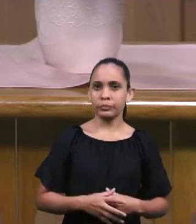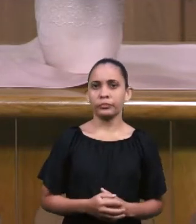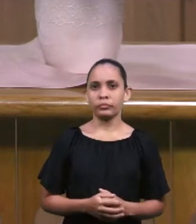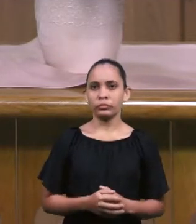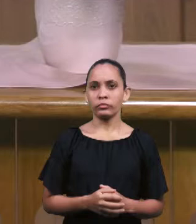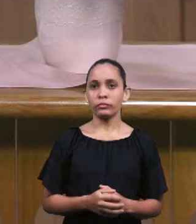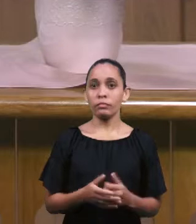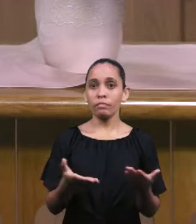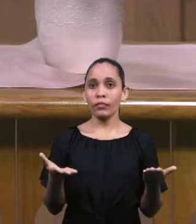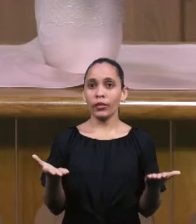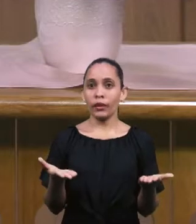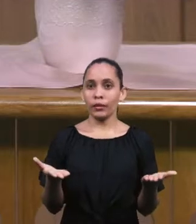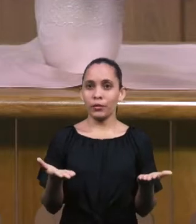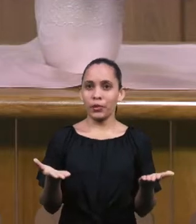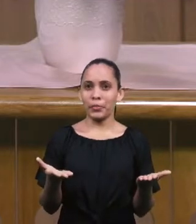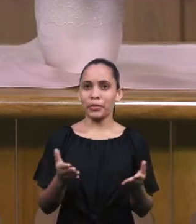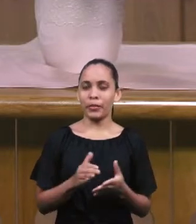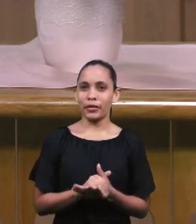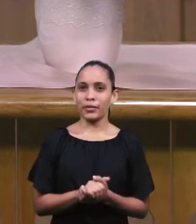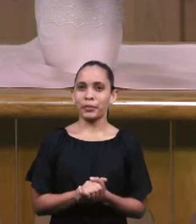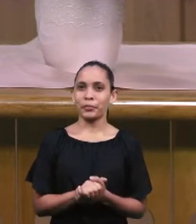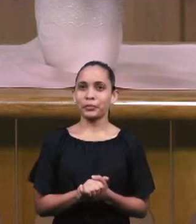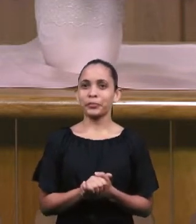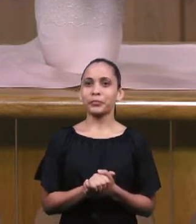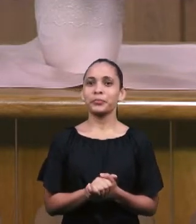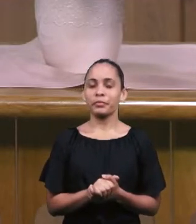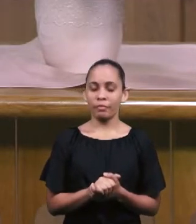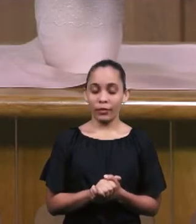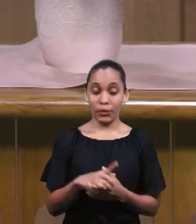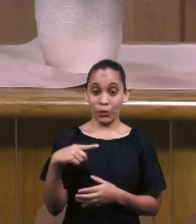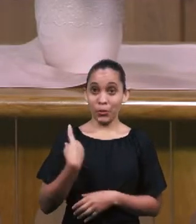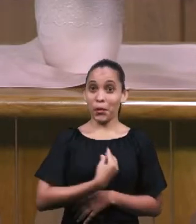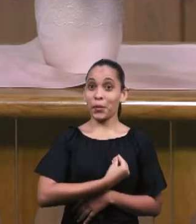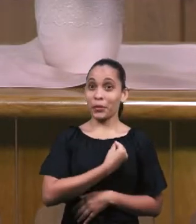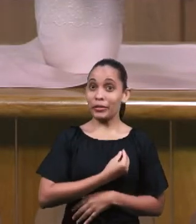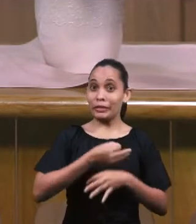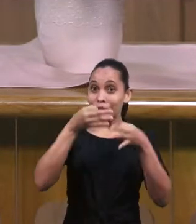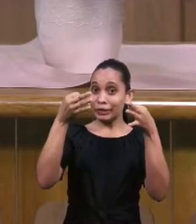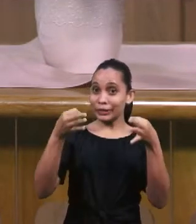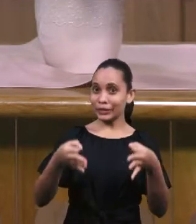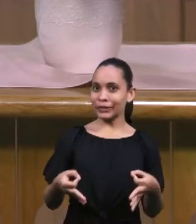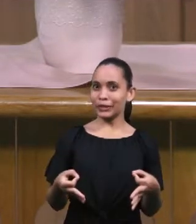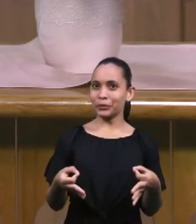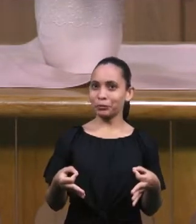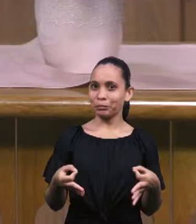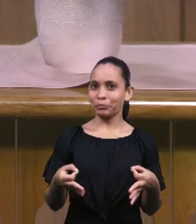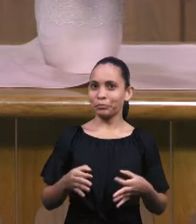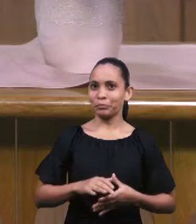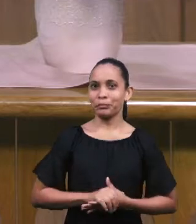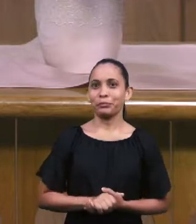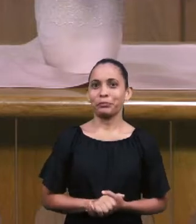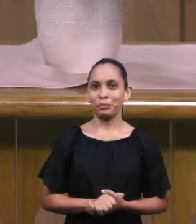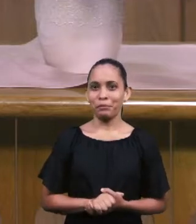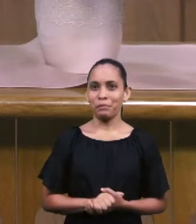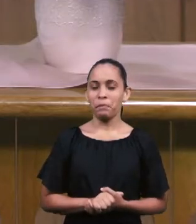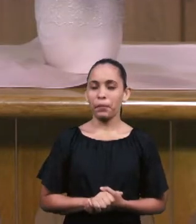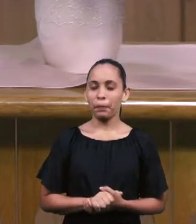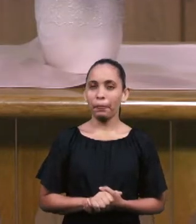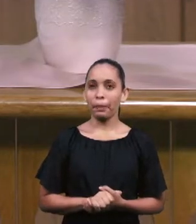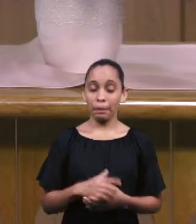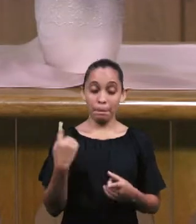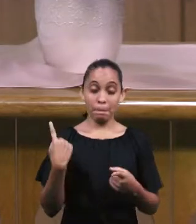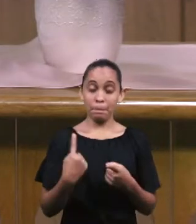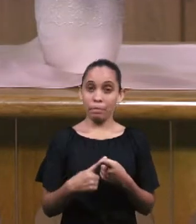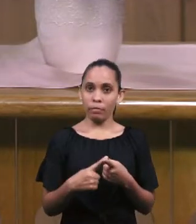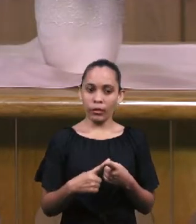protestantisme. Aujourd'hui, nous sommes en train de vivre exactement ce qui a vécu la période médiévale, la même chose. Pourquoi? Parce